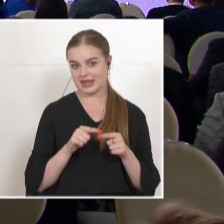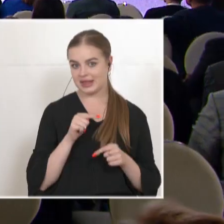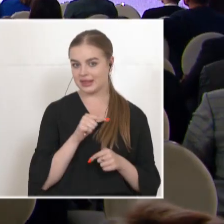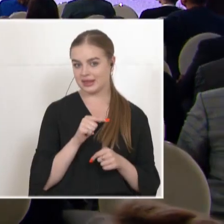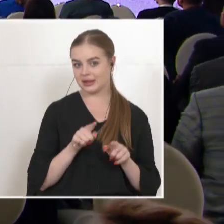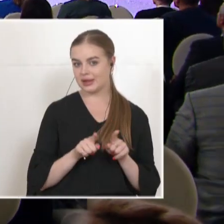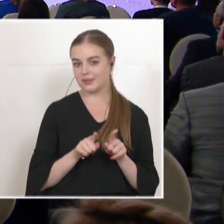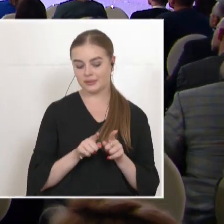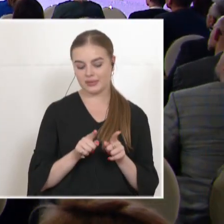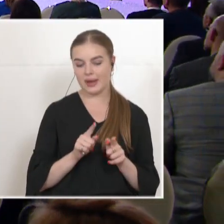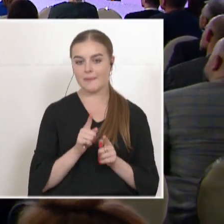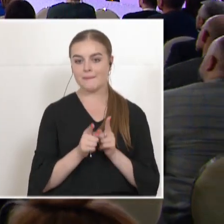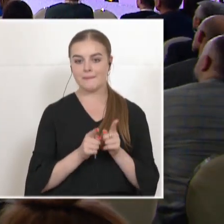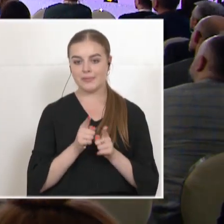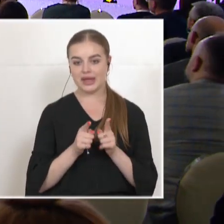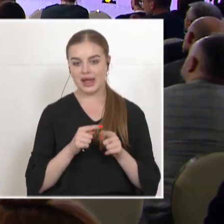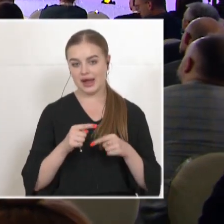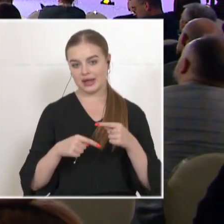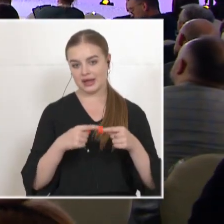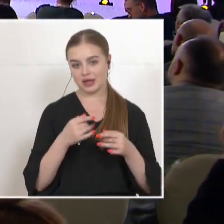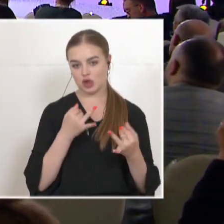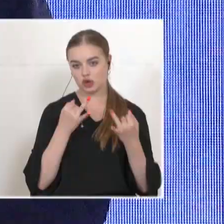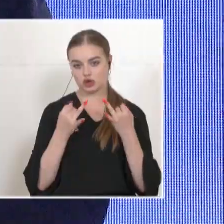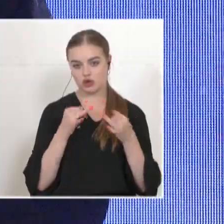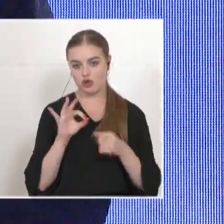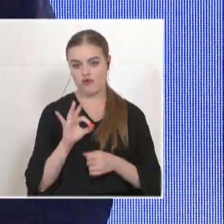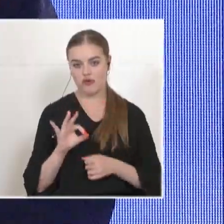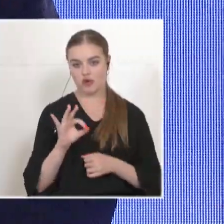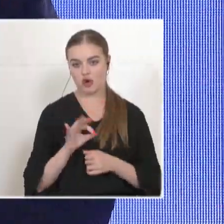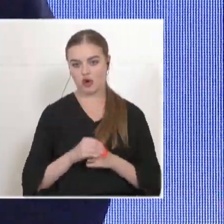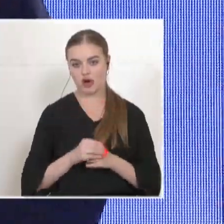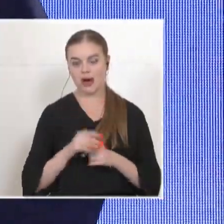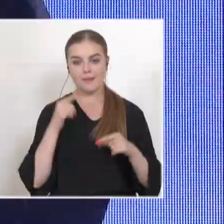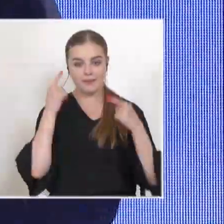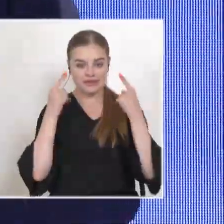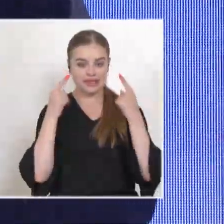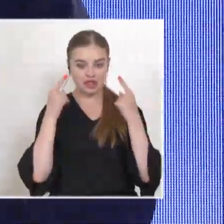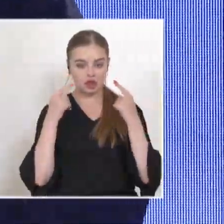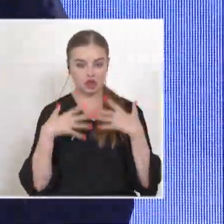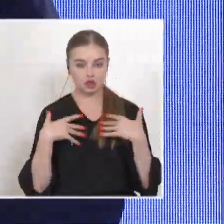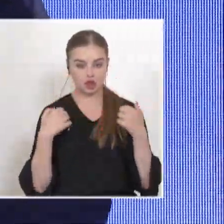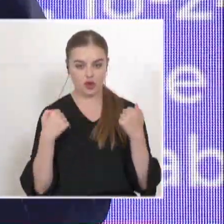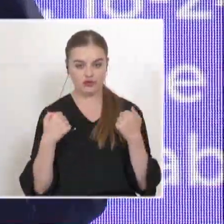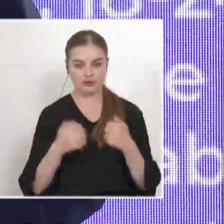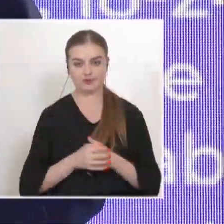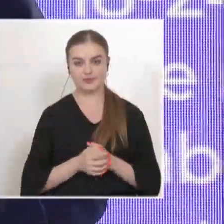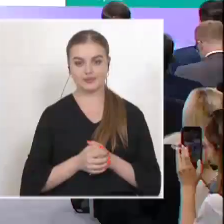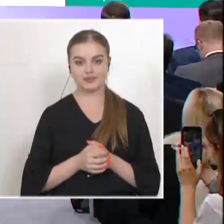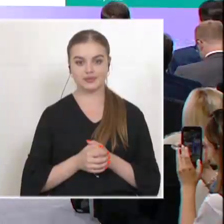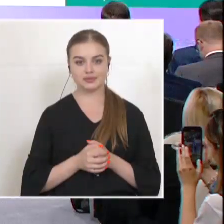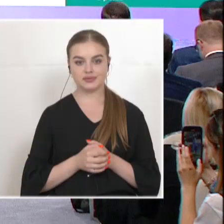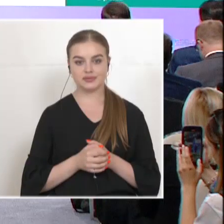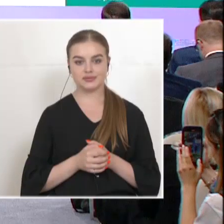міняє хід розмови про психічне здоров'я.